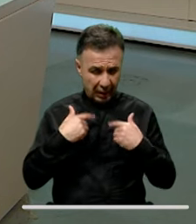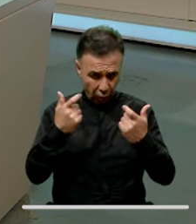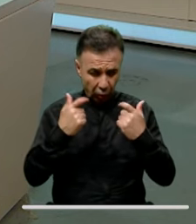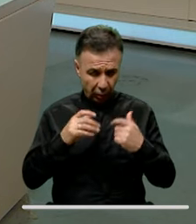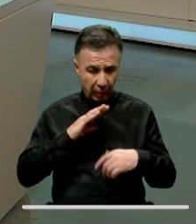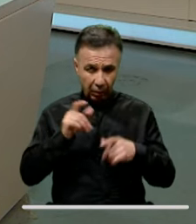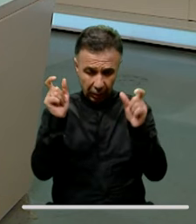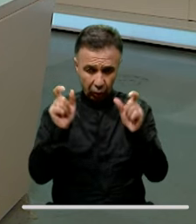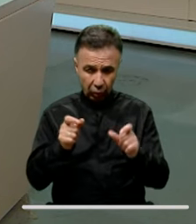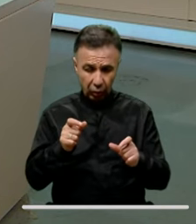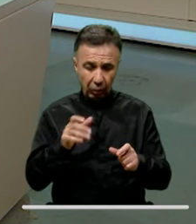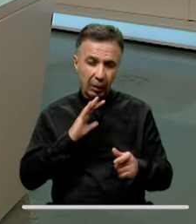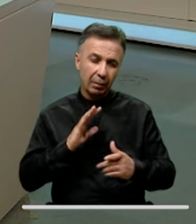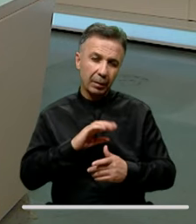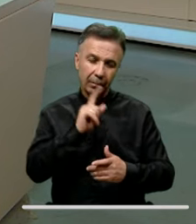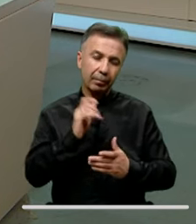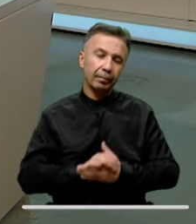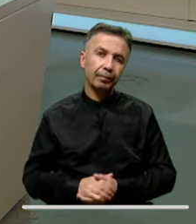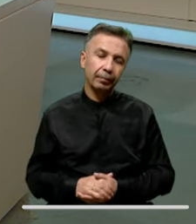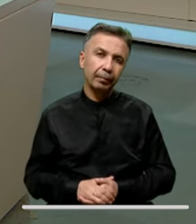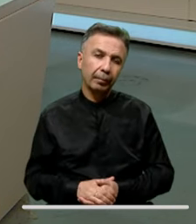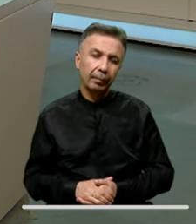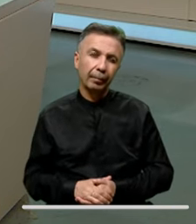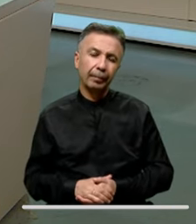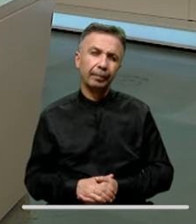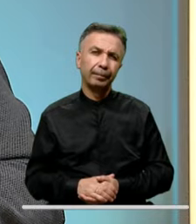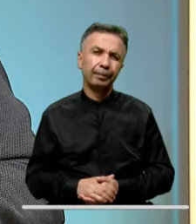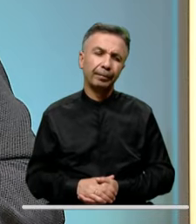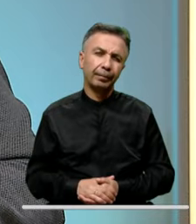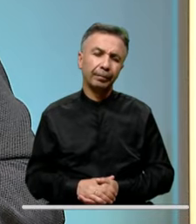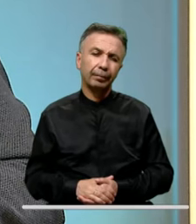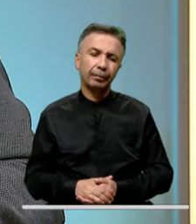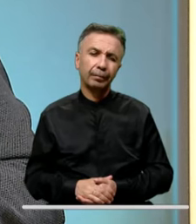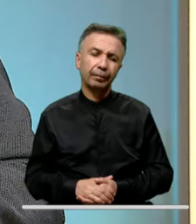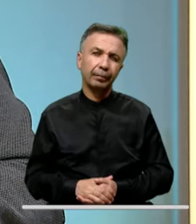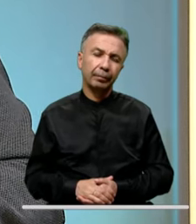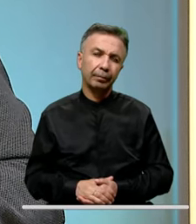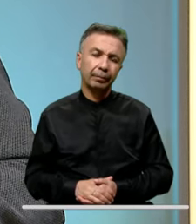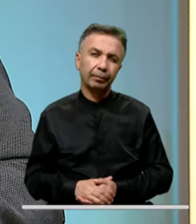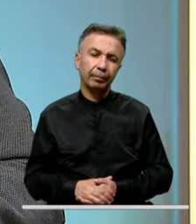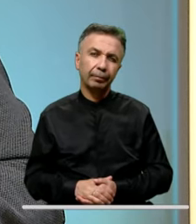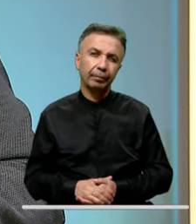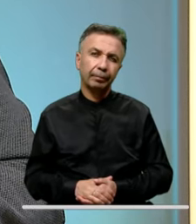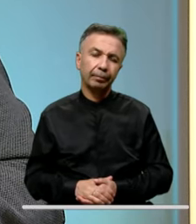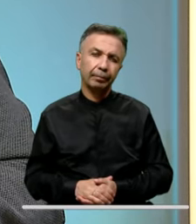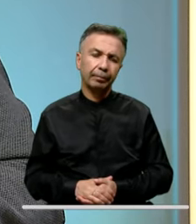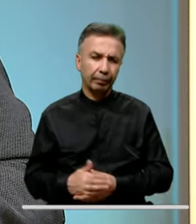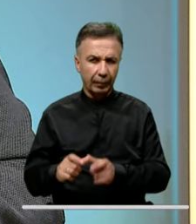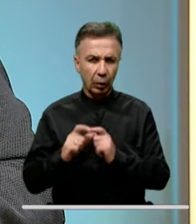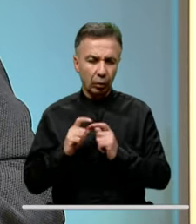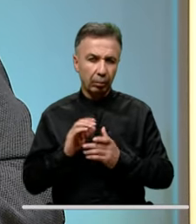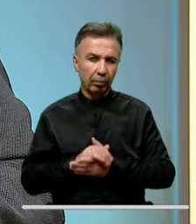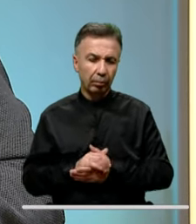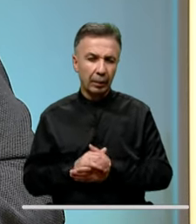Bir şey soralım. Hocam bir şey soracak size Ümit Bey. Evet, buyurun hocam. İyi akşamlar Ümit Bey. İyi akşamlar hocam.